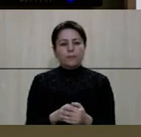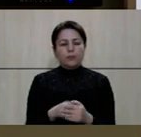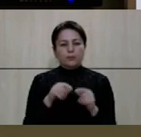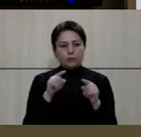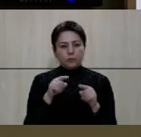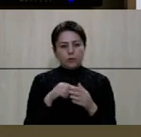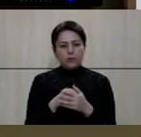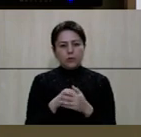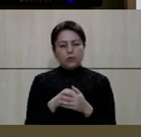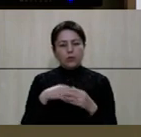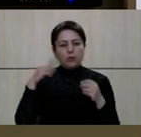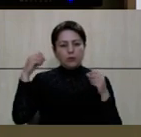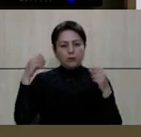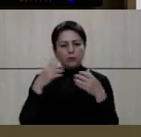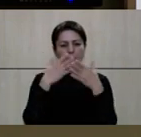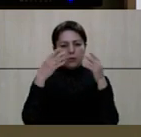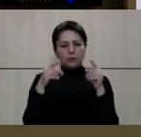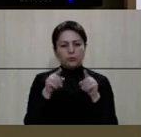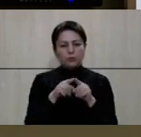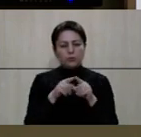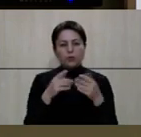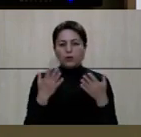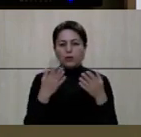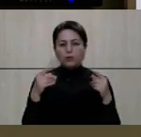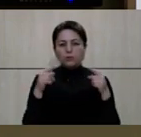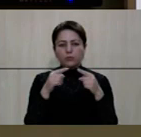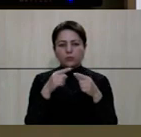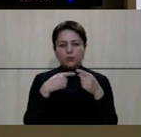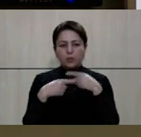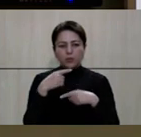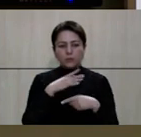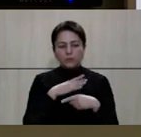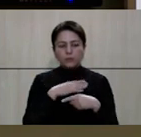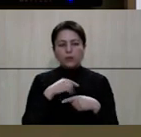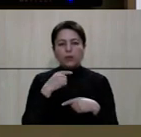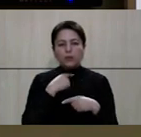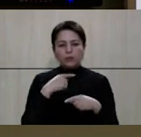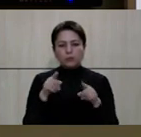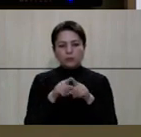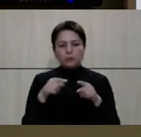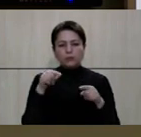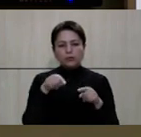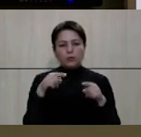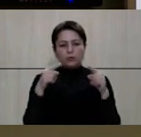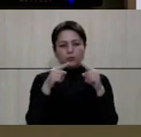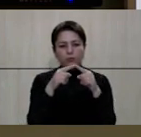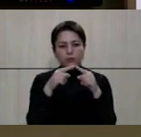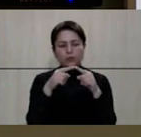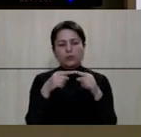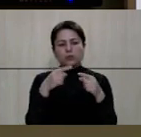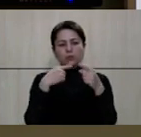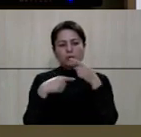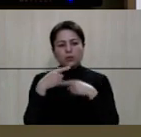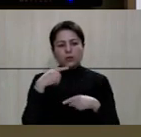Bunda yorug'lik xuddi qanday burchak ostida qaytgan bo'lsa, tovush ham xuddi shunday burchak ostida qaytganini kuzatishimiz